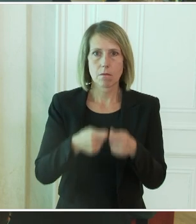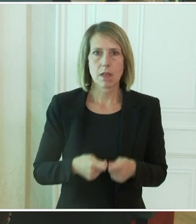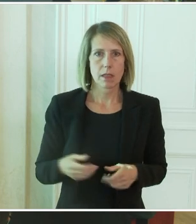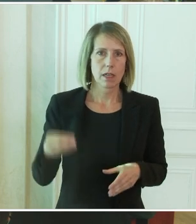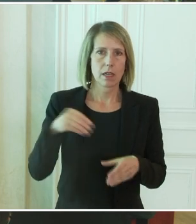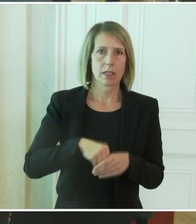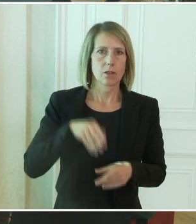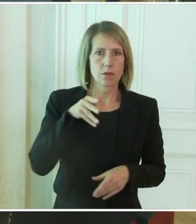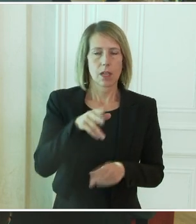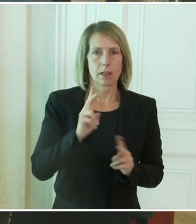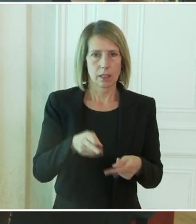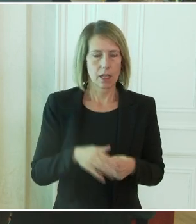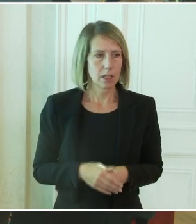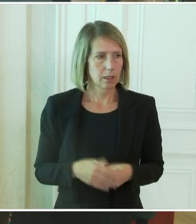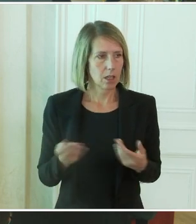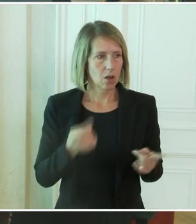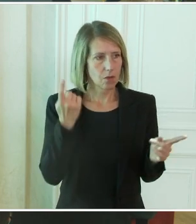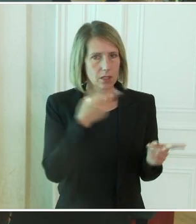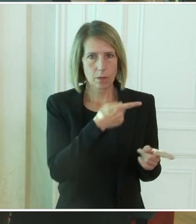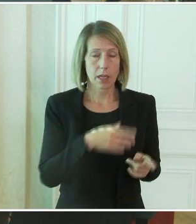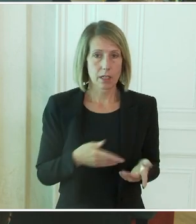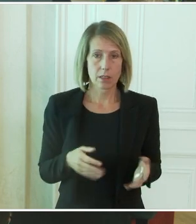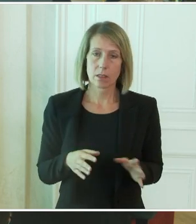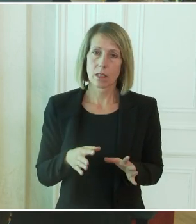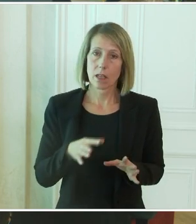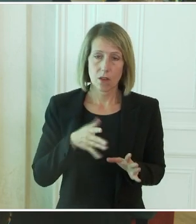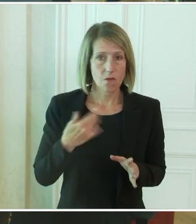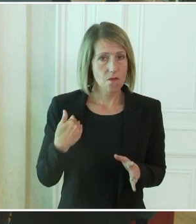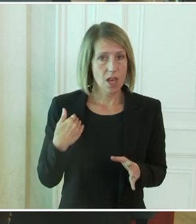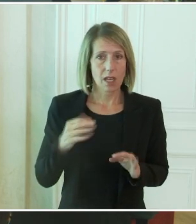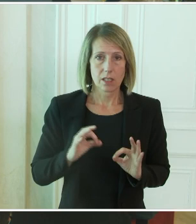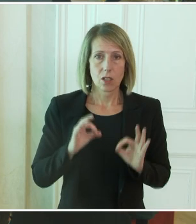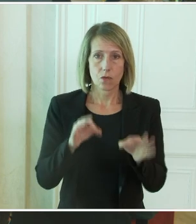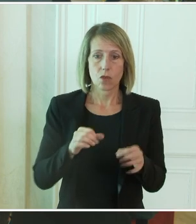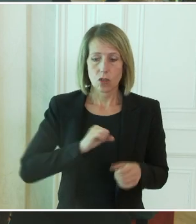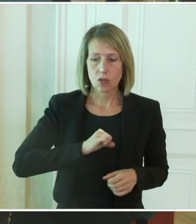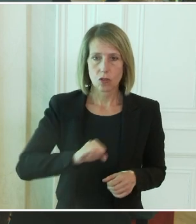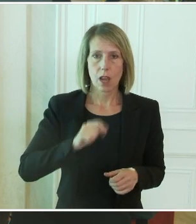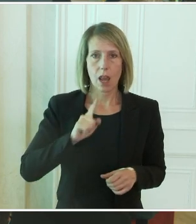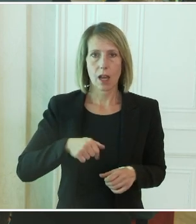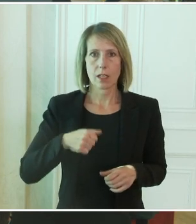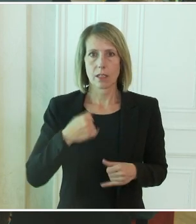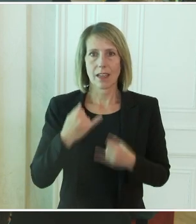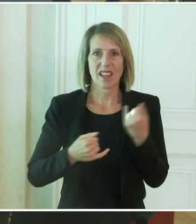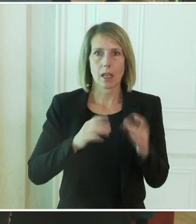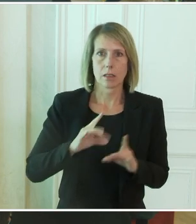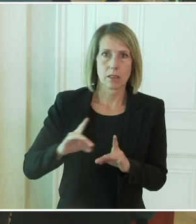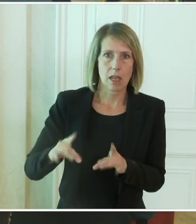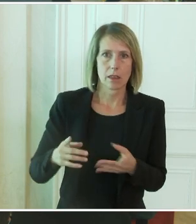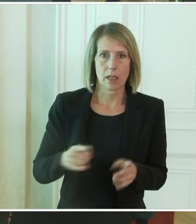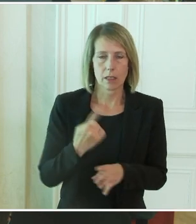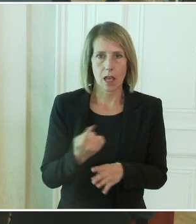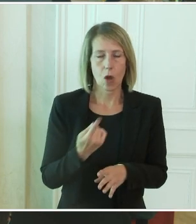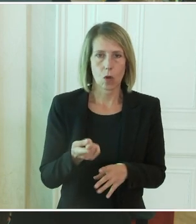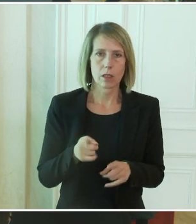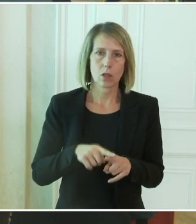lange geht es? Wären Sie dafür, dass es rascher geht als die angekündigten Jahrzehnte, die Macron gemeint hat? Und bitte auch an